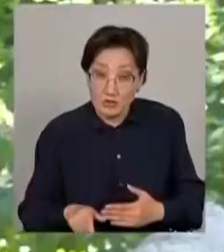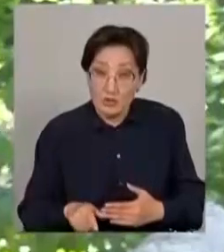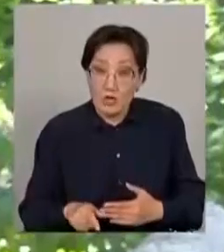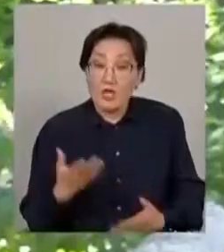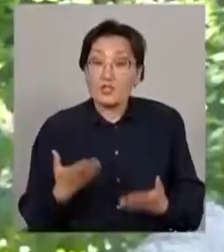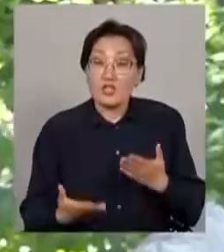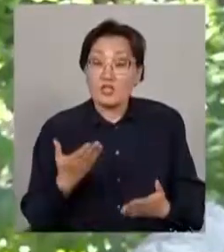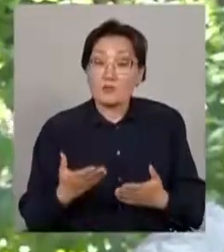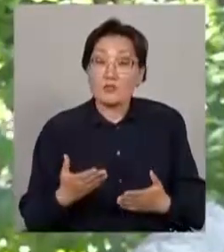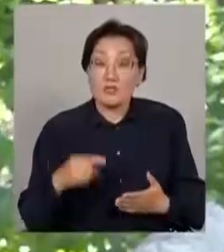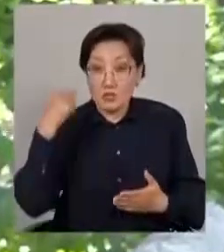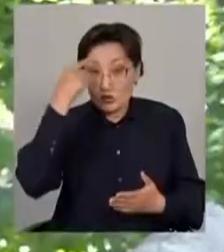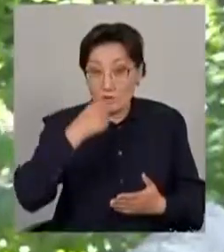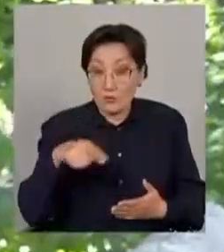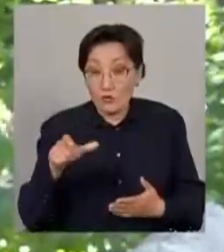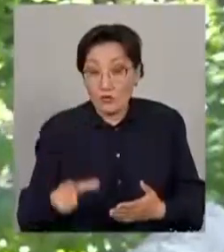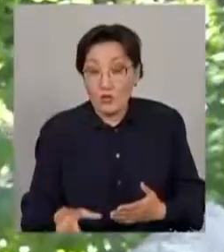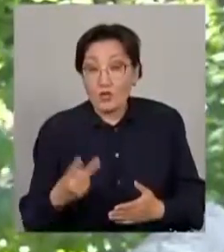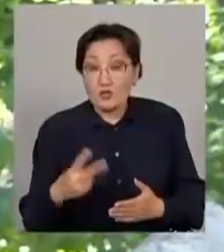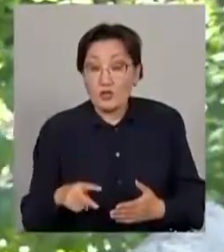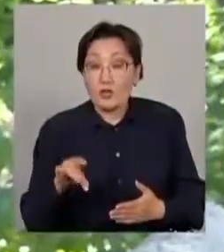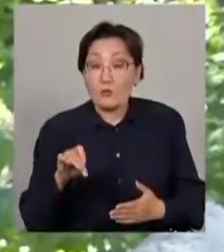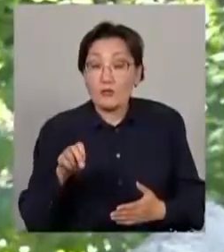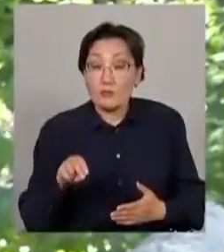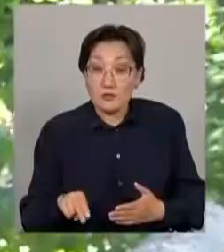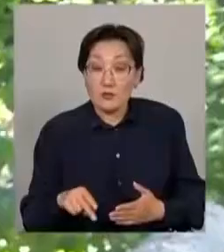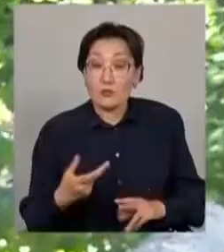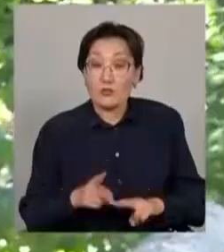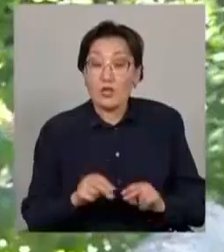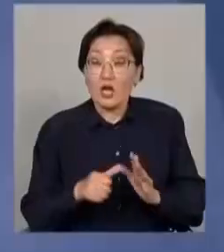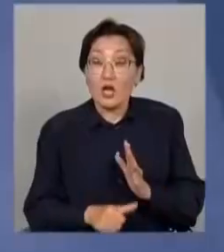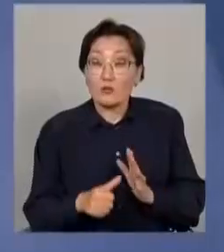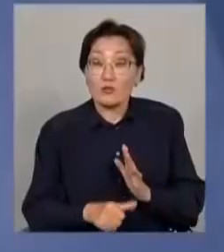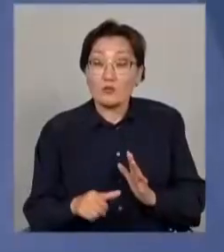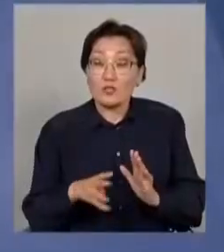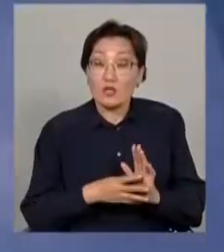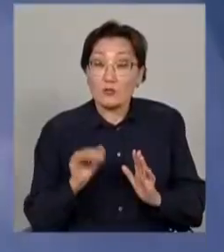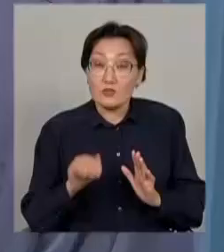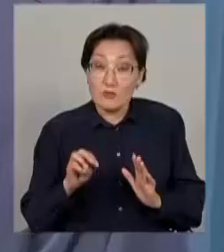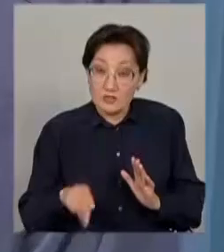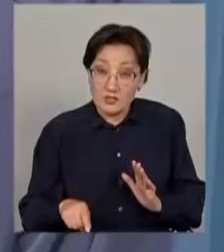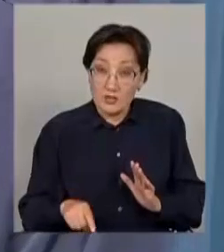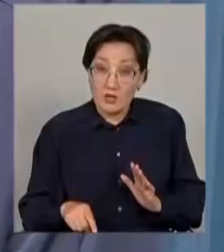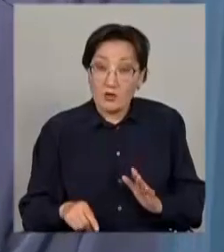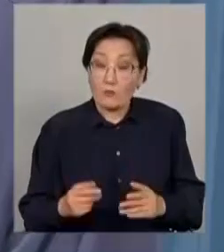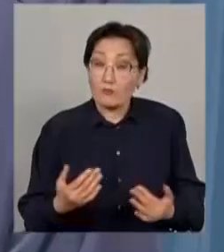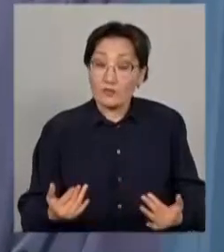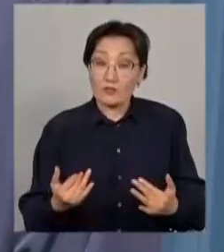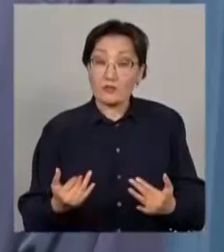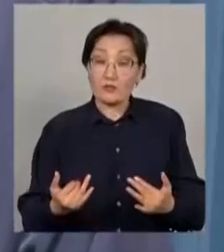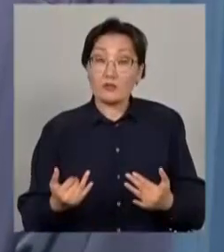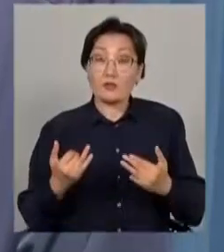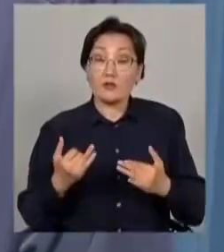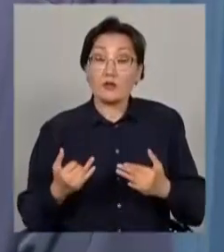Айыға жеке тұлға ретінде болса 20 айлық есептік көрсеткіш дегеніміз ол 63-69.000 теңге болады. Бұны енді